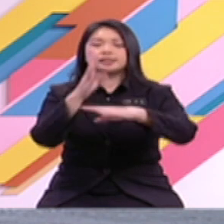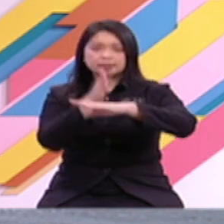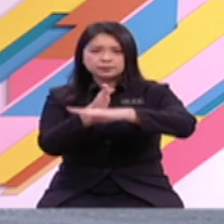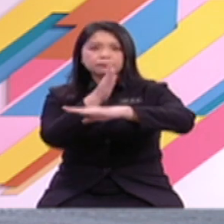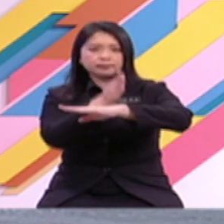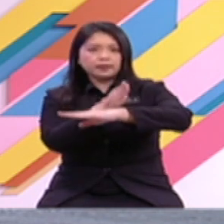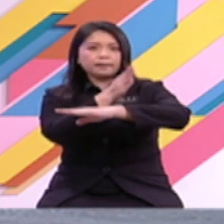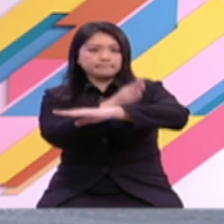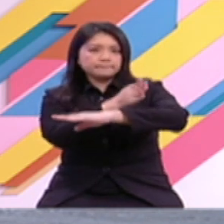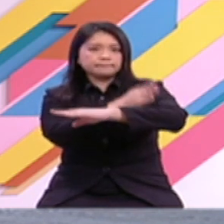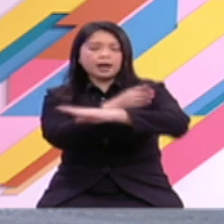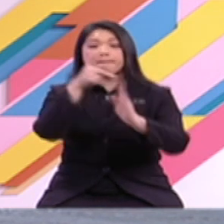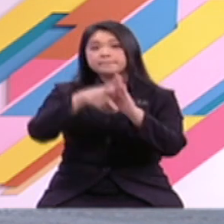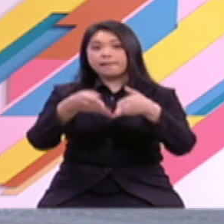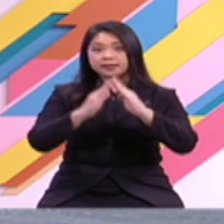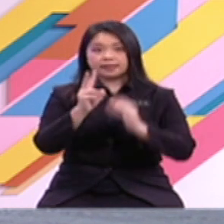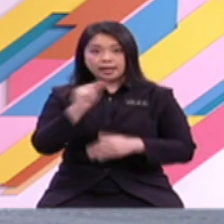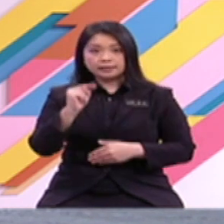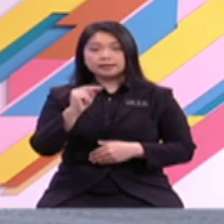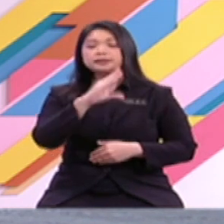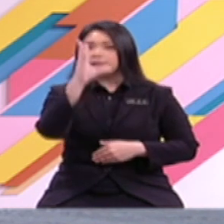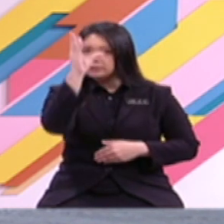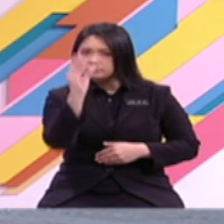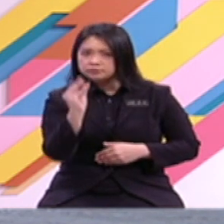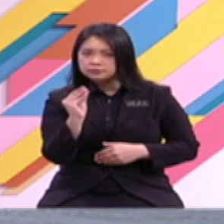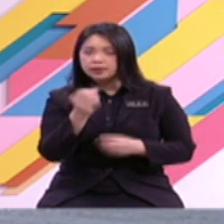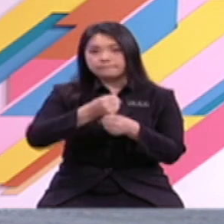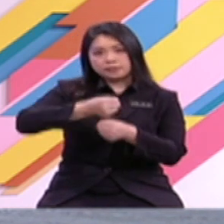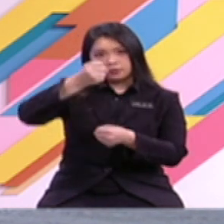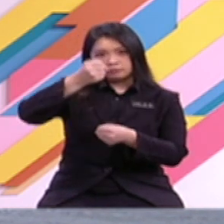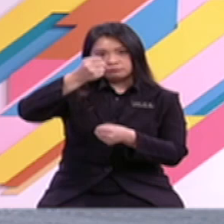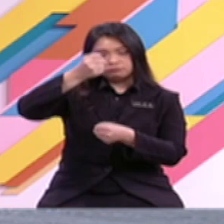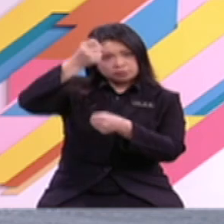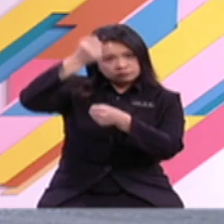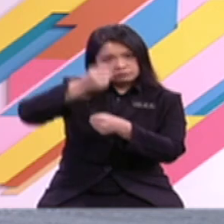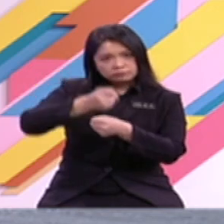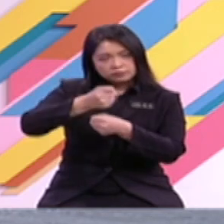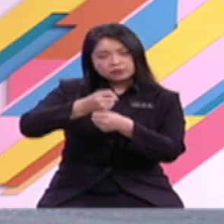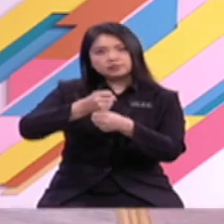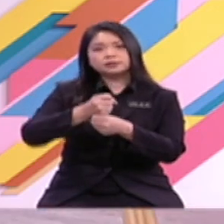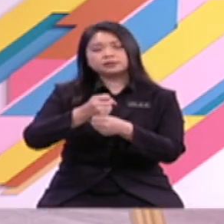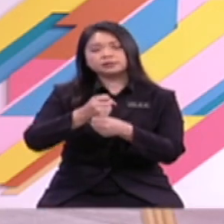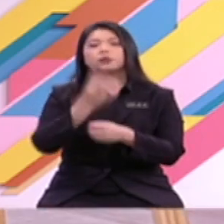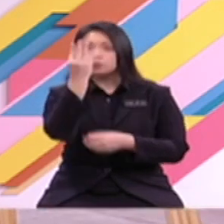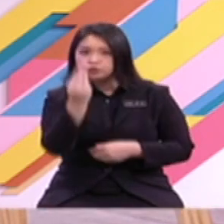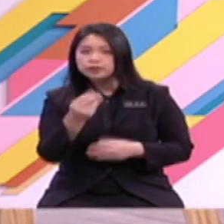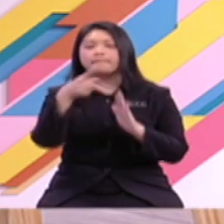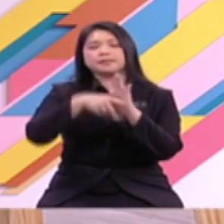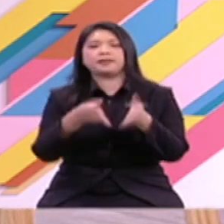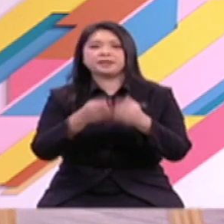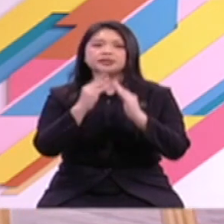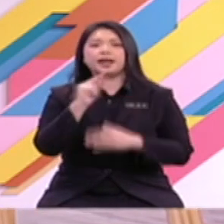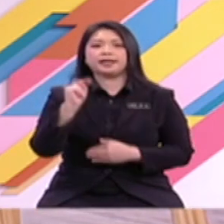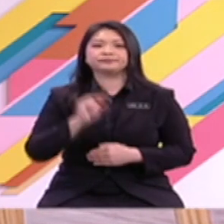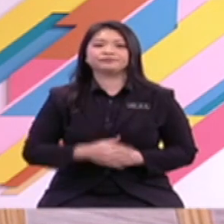permintaan titik pucuk sampai yo oke kita sebenarnya kita enak kuncup kan permintaan